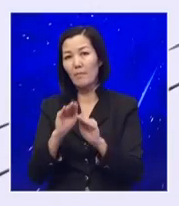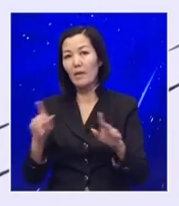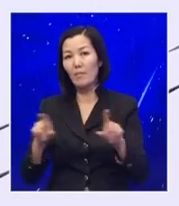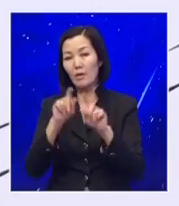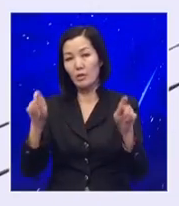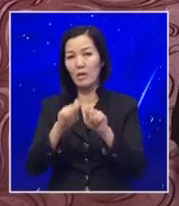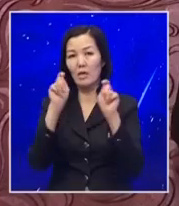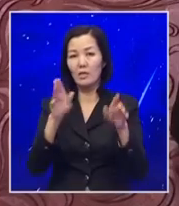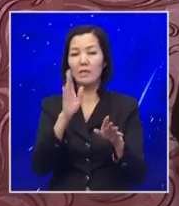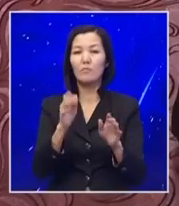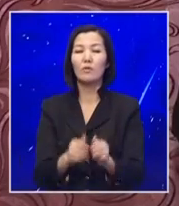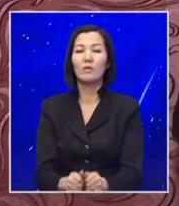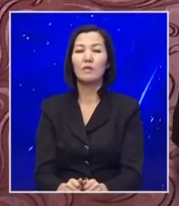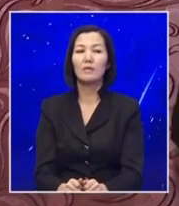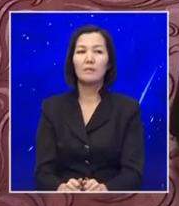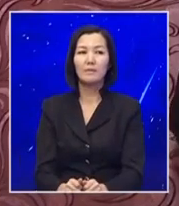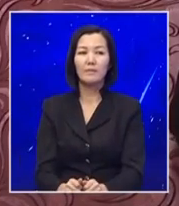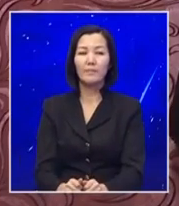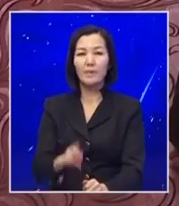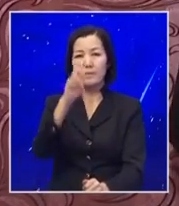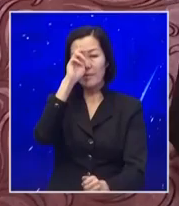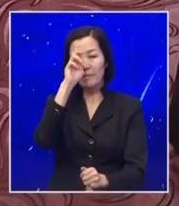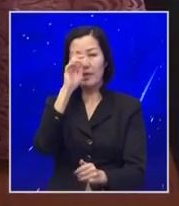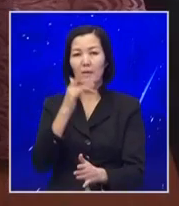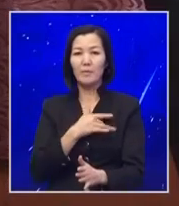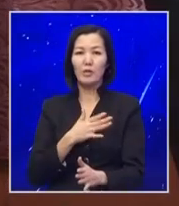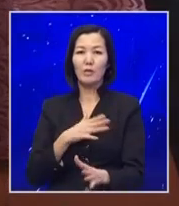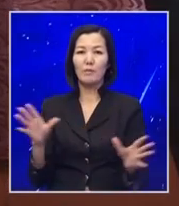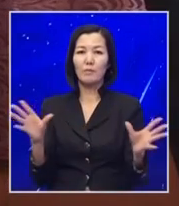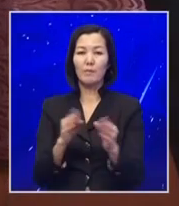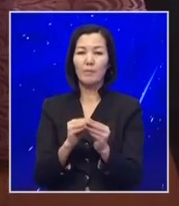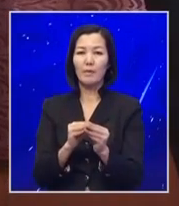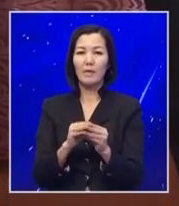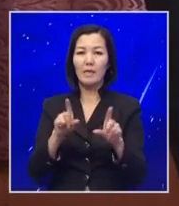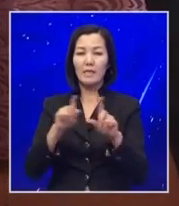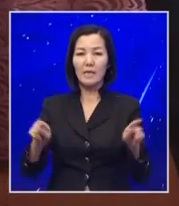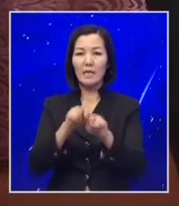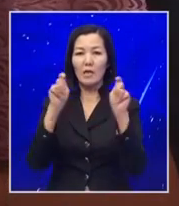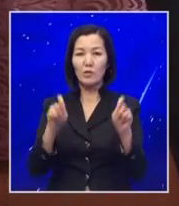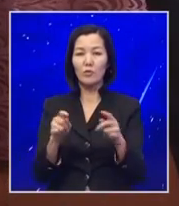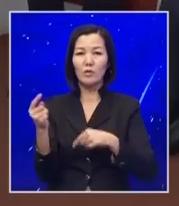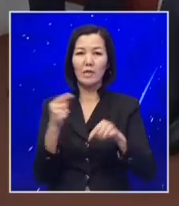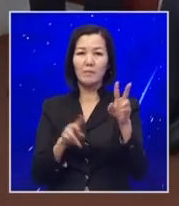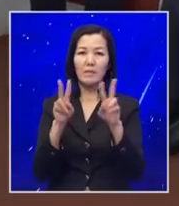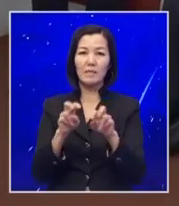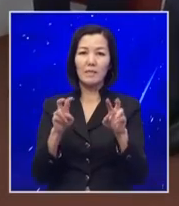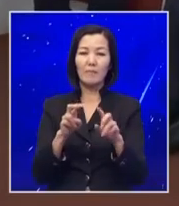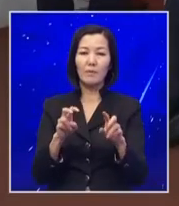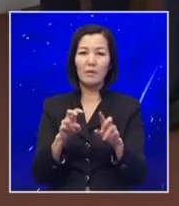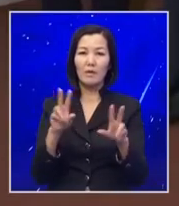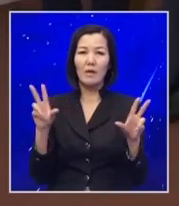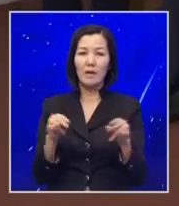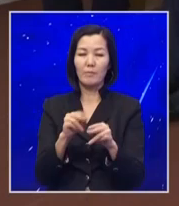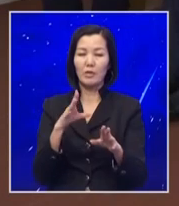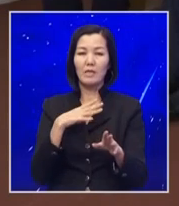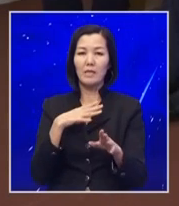пайда болар еді. Берік Оңғалбайұлы мемлекеттік жекеменшік әріптестік арқылы нысанды іске қосу үшін кәсіпкер іздеп табуға қарекет